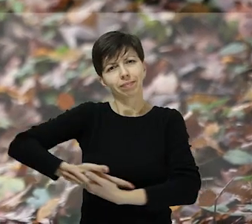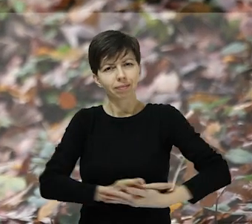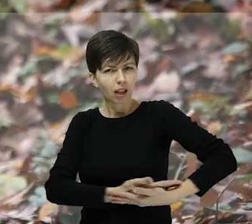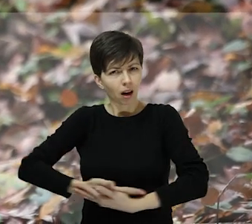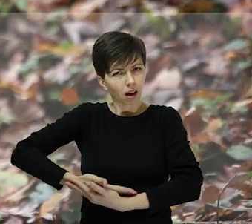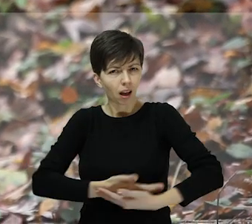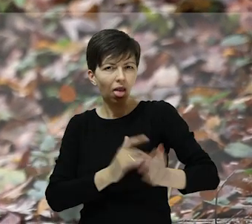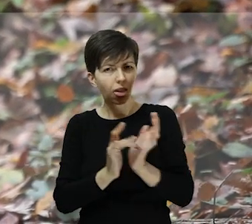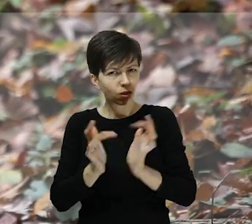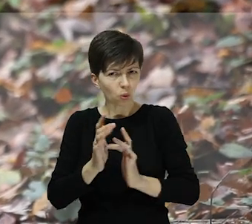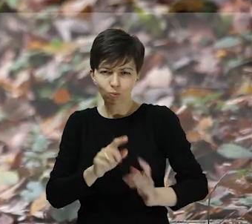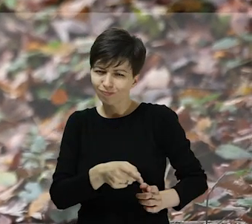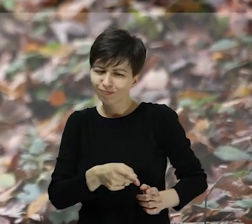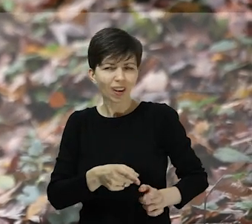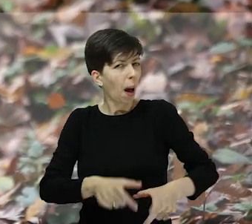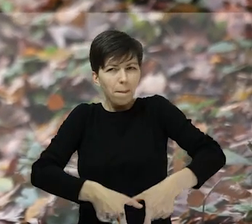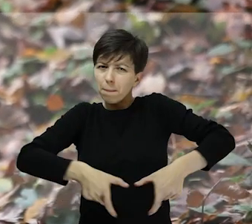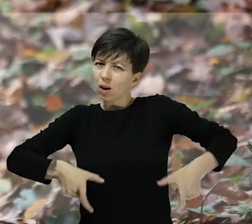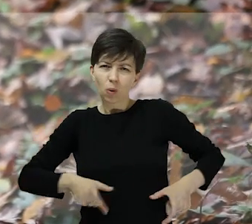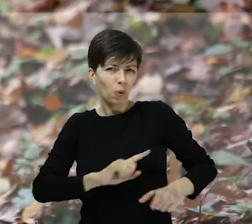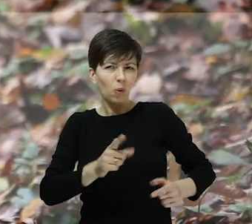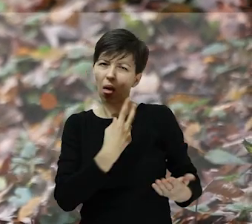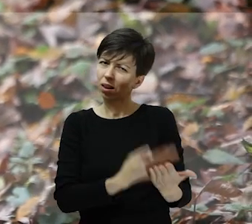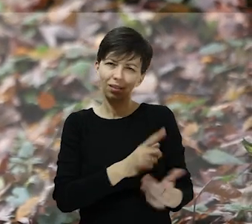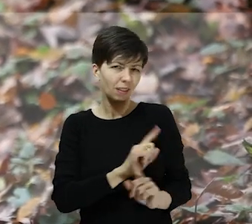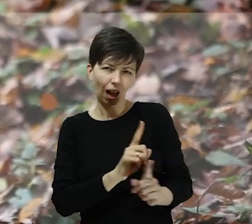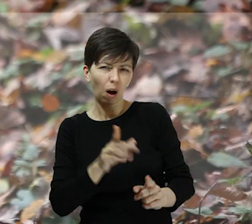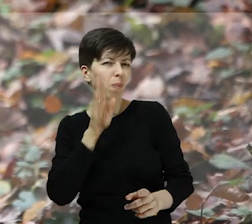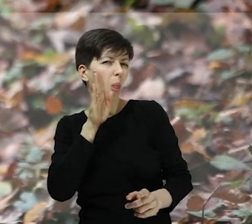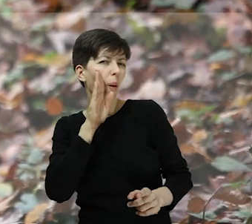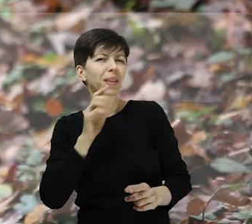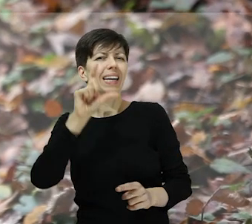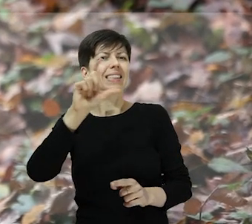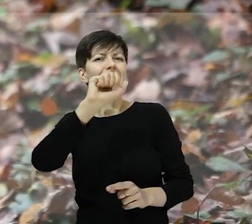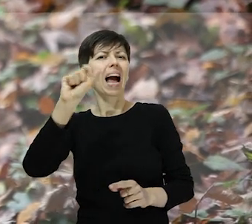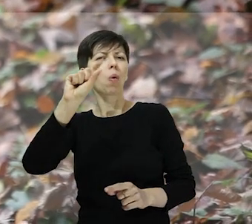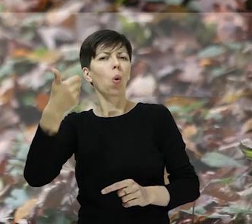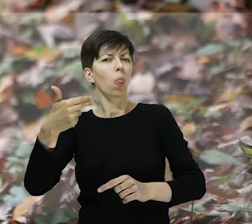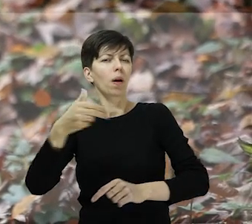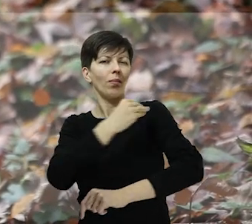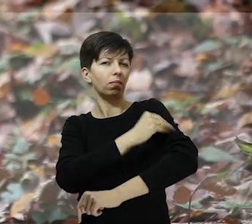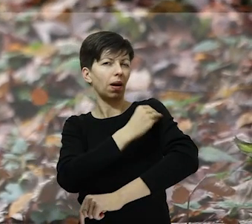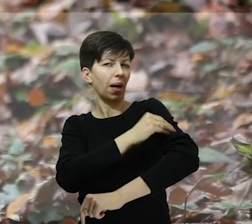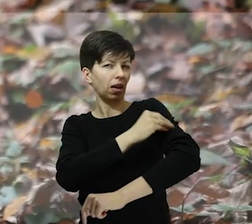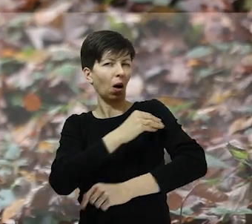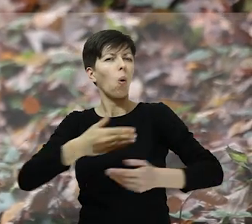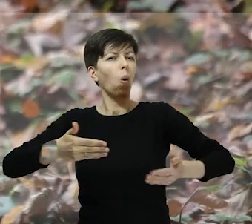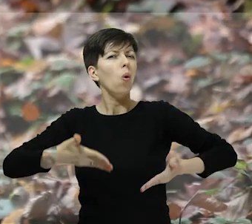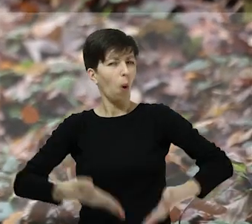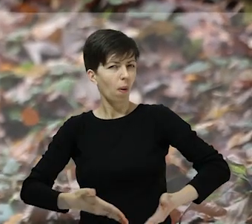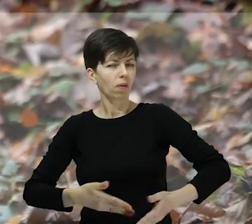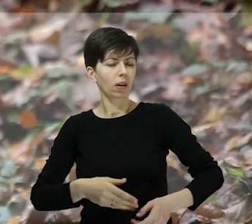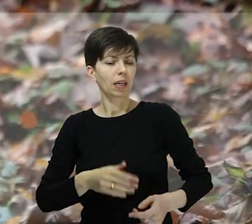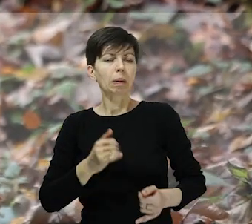mały Pan Jezus nie leży w pieluszkach, tylko w całunie grobowym. Że kiedy jest w